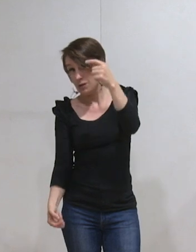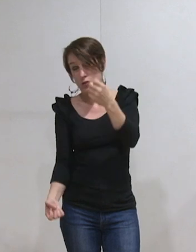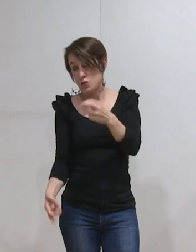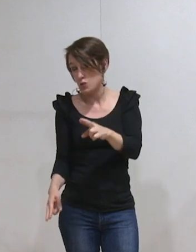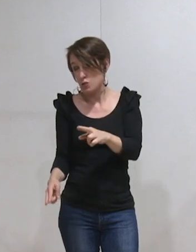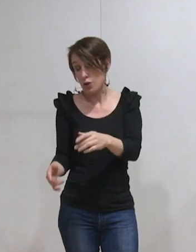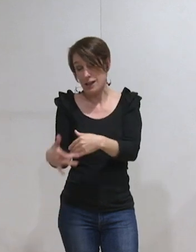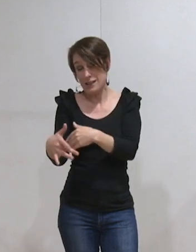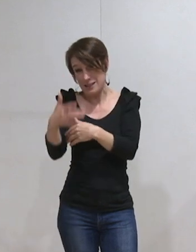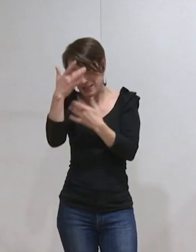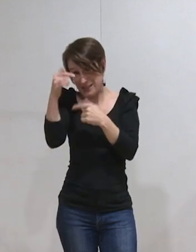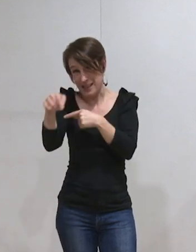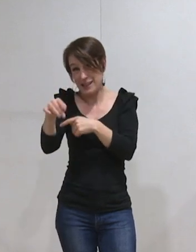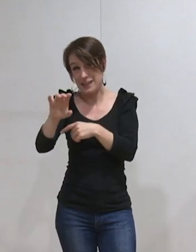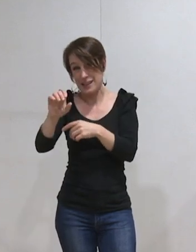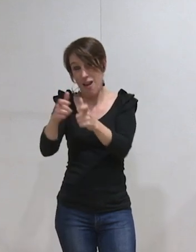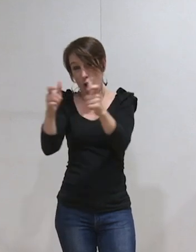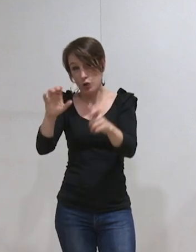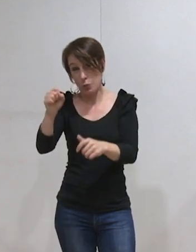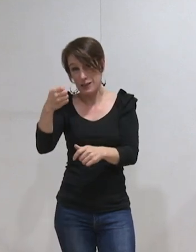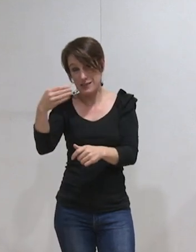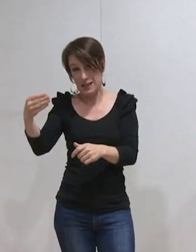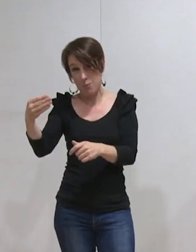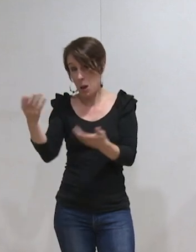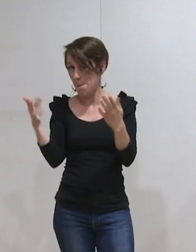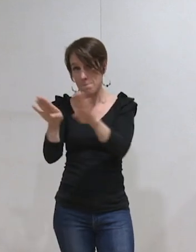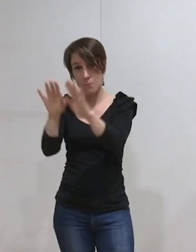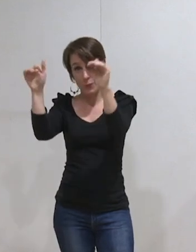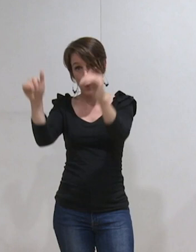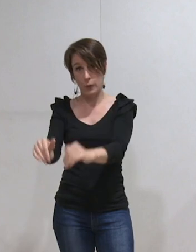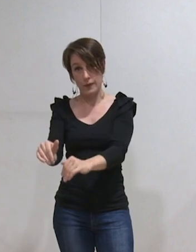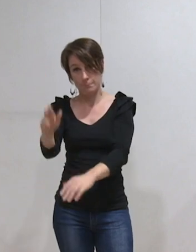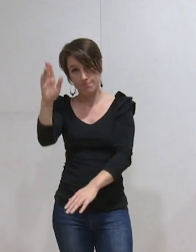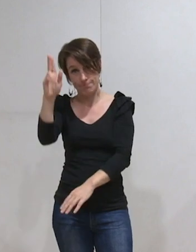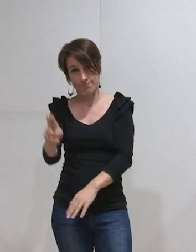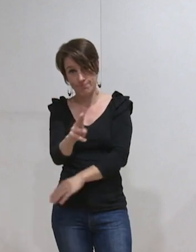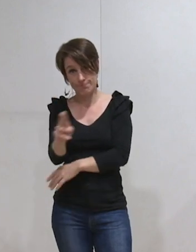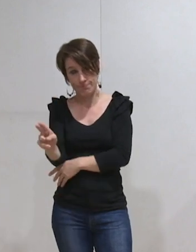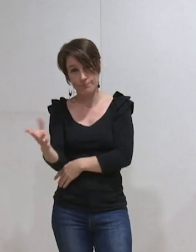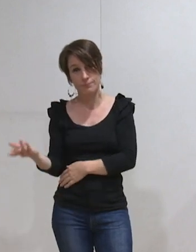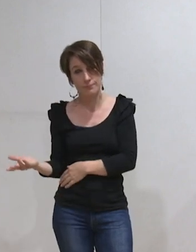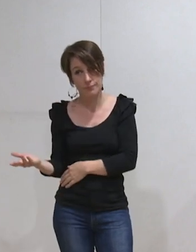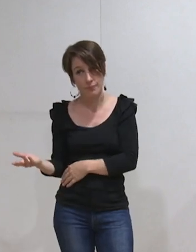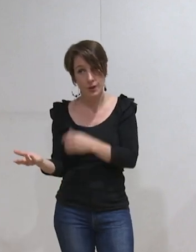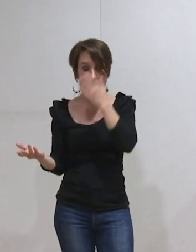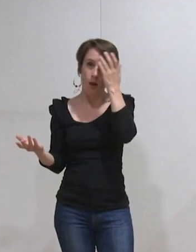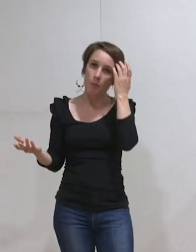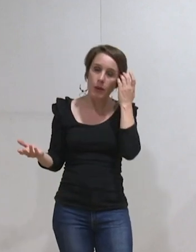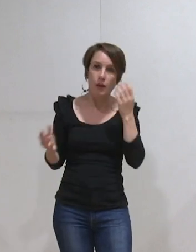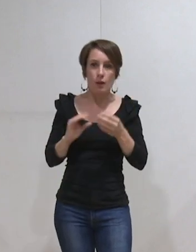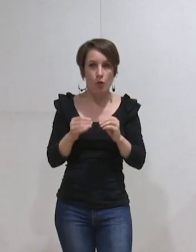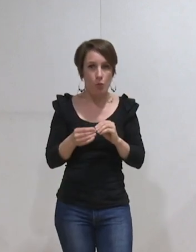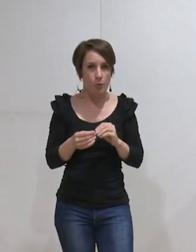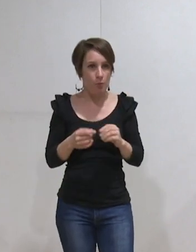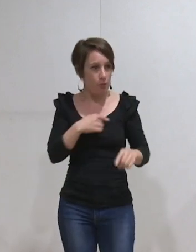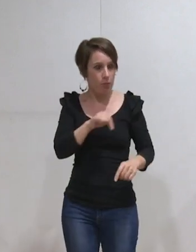cessation paiement or comp tenu des augmentations de capital des acteurs publics particulièrement de la ville nous arrivons au